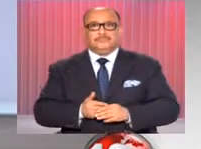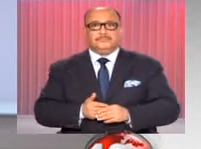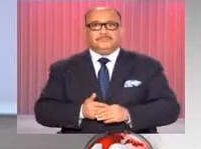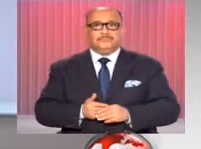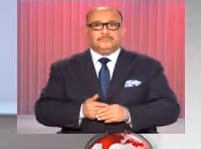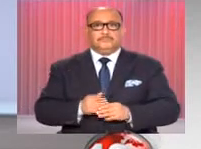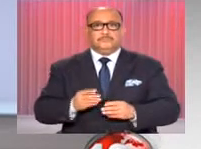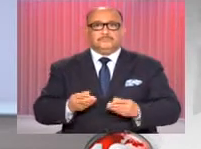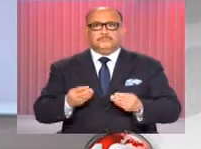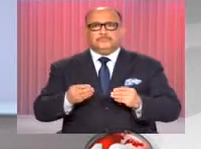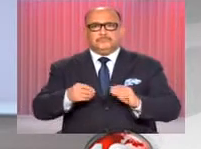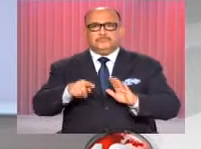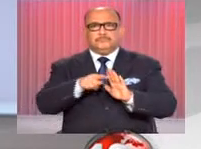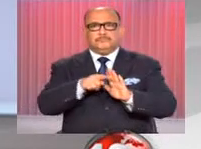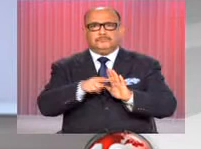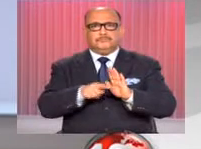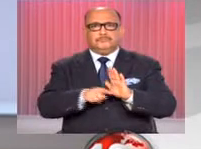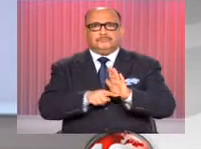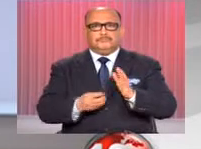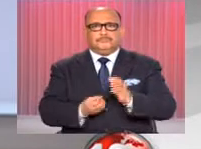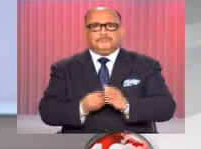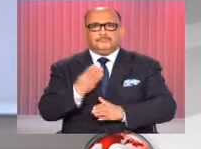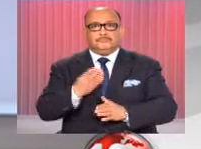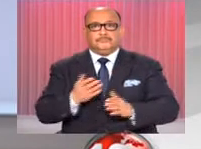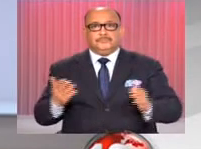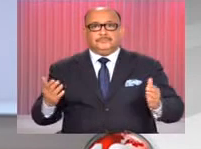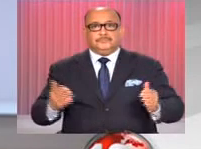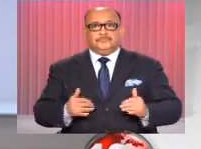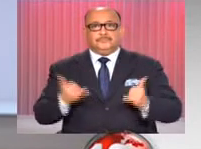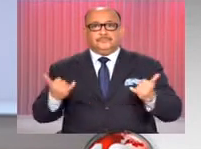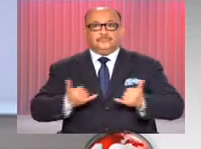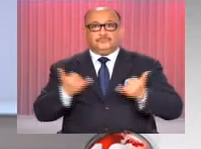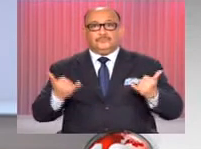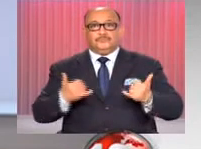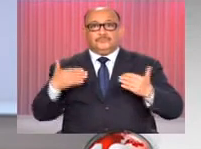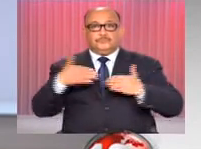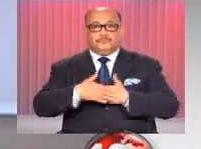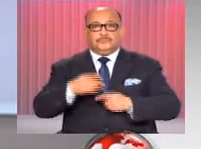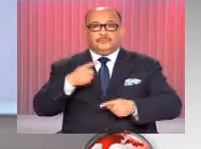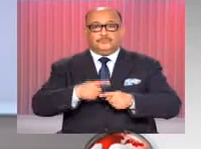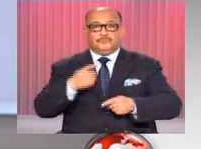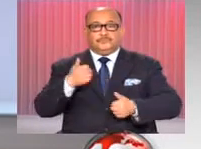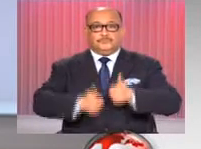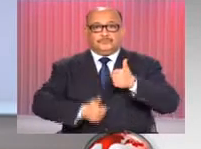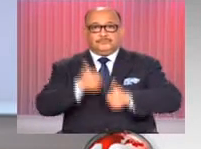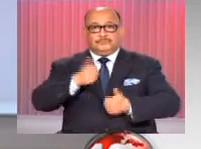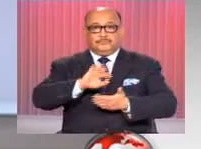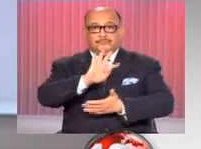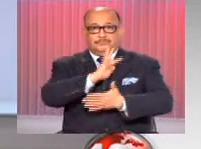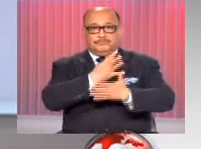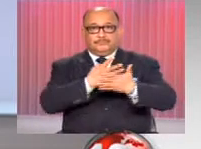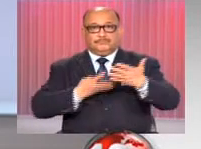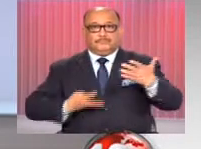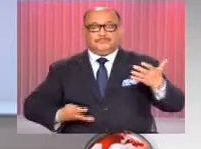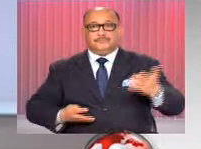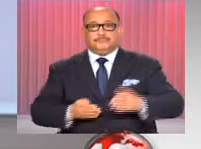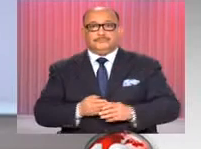ضمن فعاليات هذه الدورة تتمثل في سهرات فنية تتخللها مسابقات في الشعر والقصة.